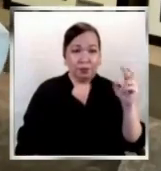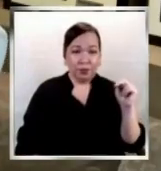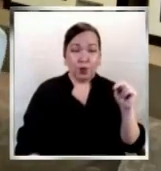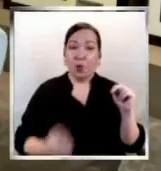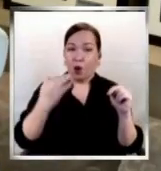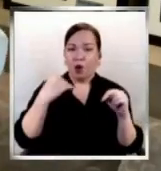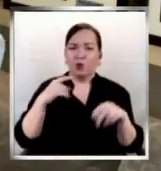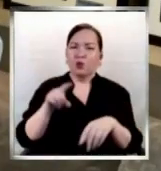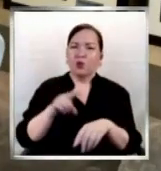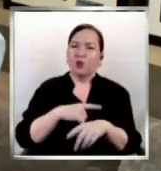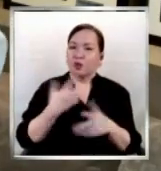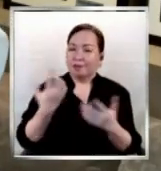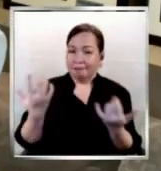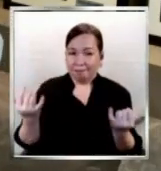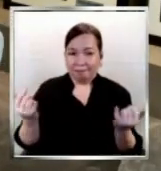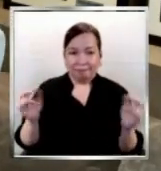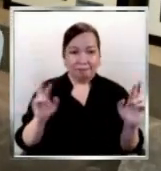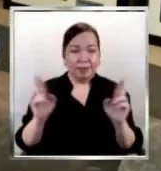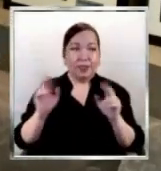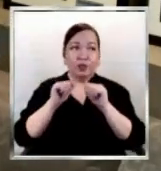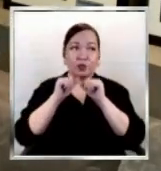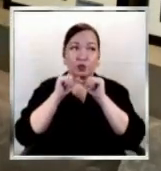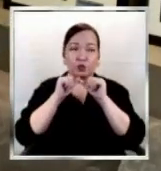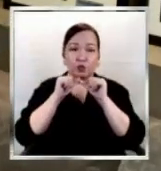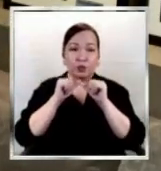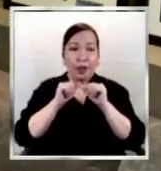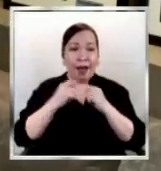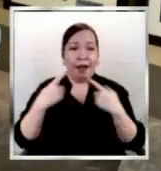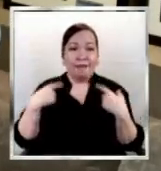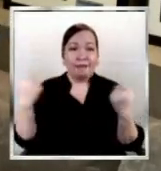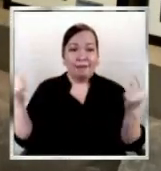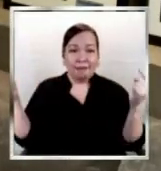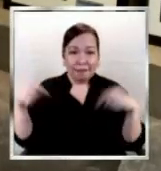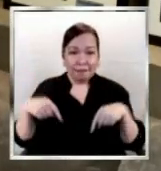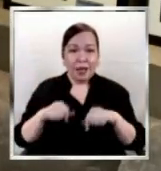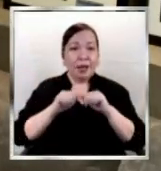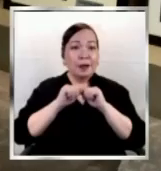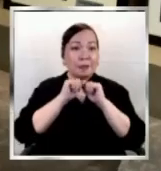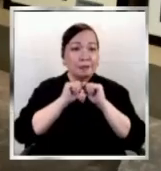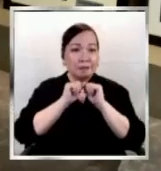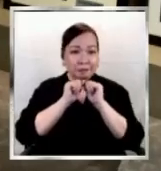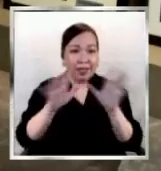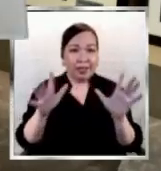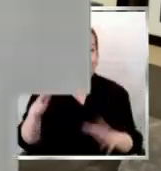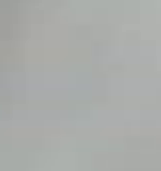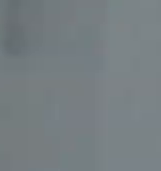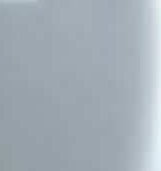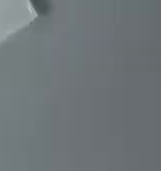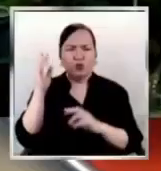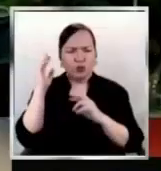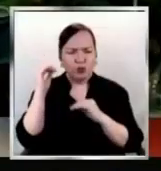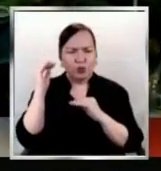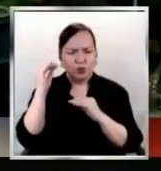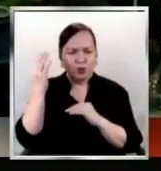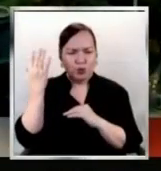dumating na raw ang blessing na matagal na nilang hinihiling. Yan ang chika ni Nelson Canlas.